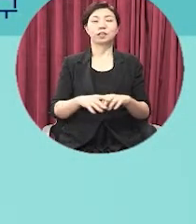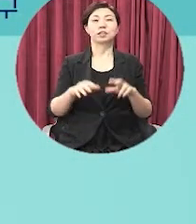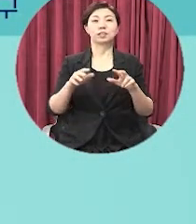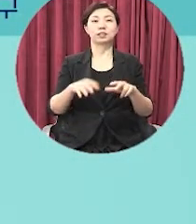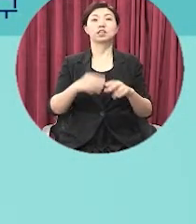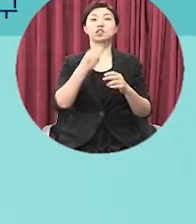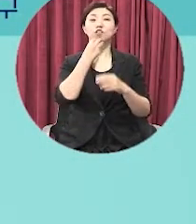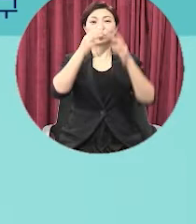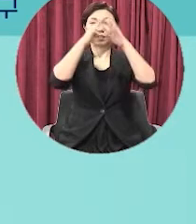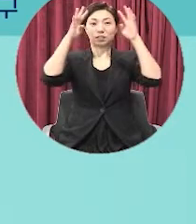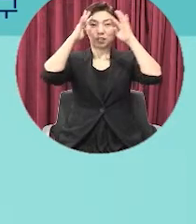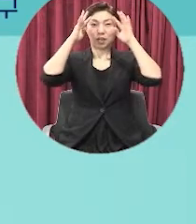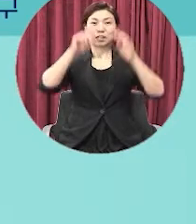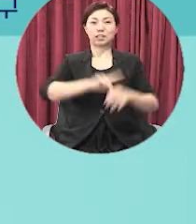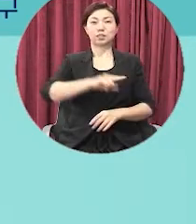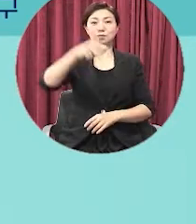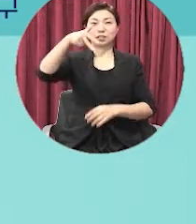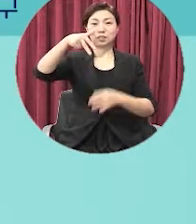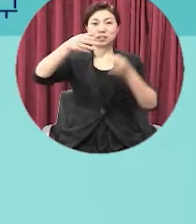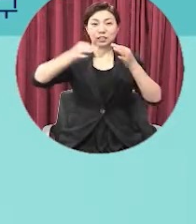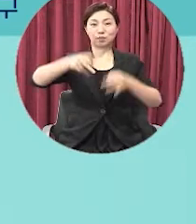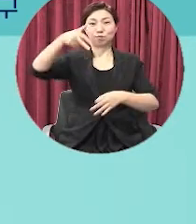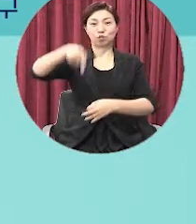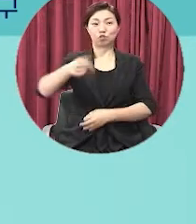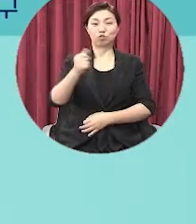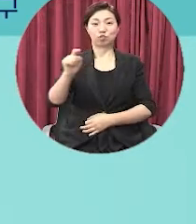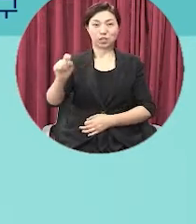으 저는 어 그